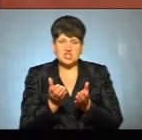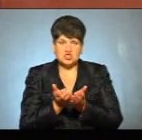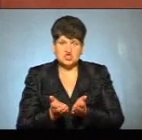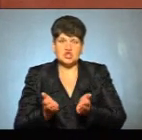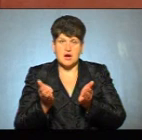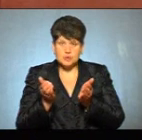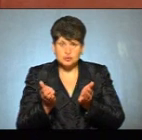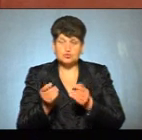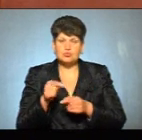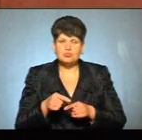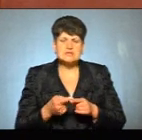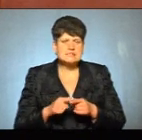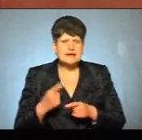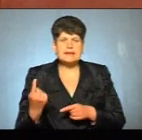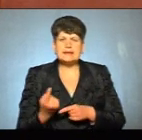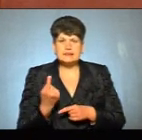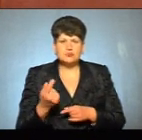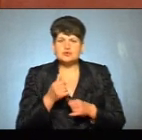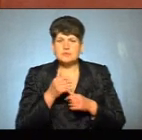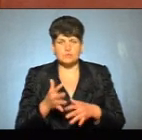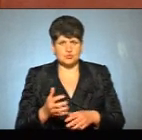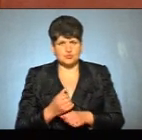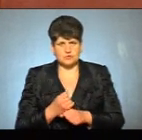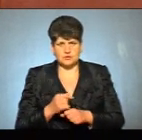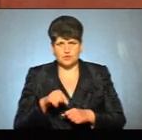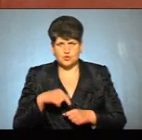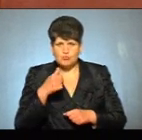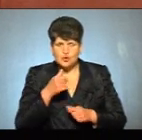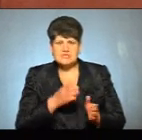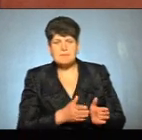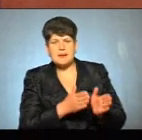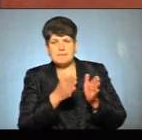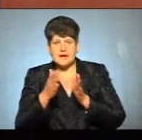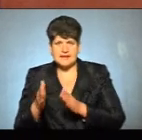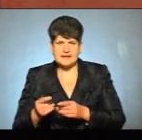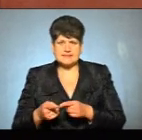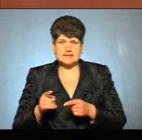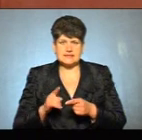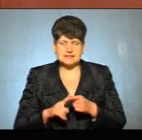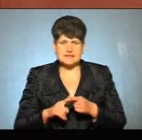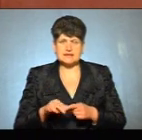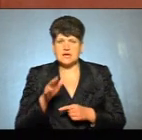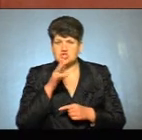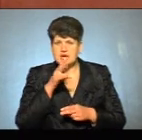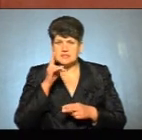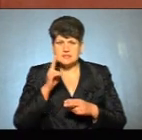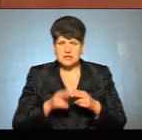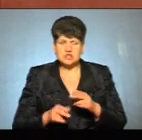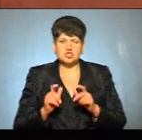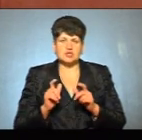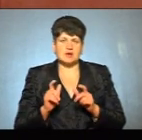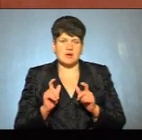Тому це єдине, що ми не можемо реалізувати цього року. Ми перенесли це на час закінчення